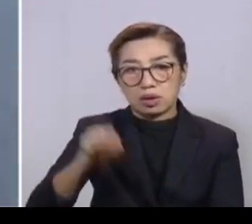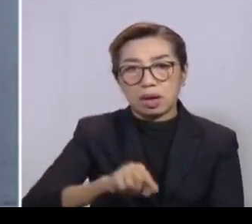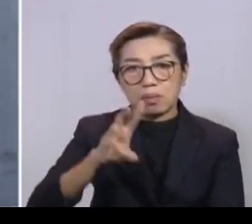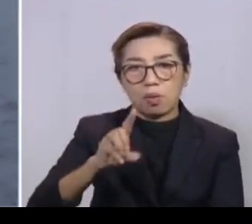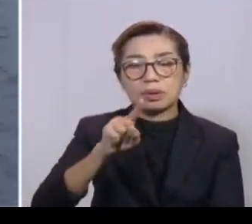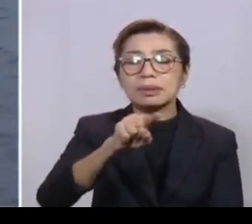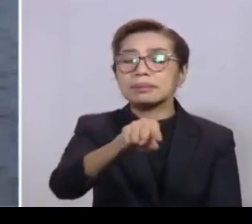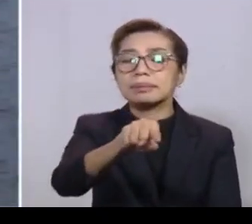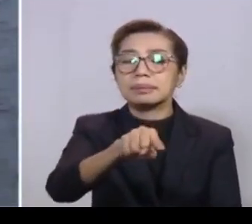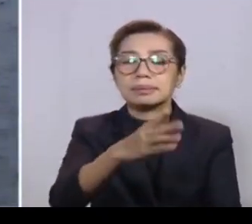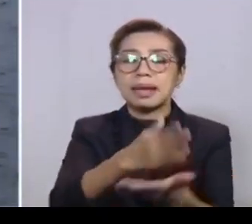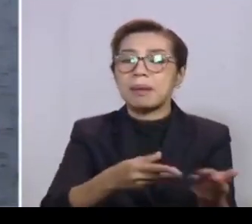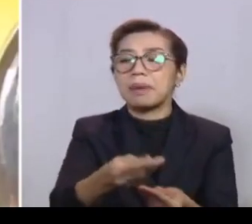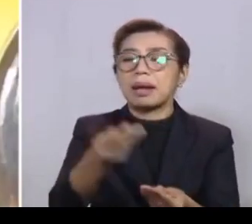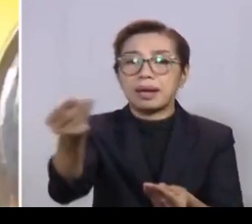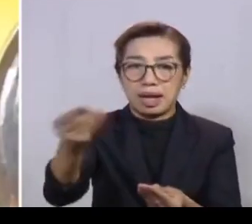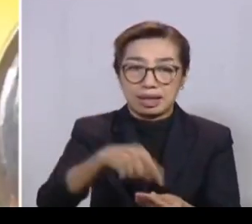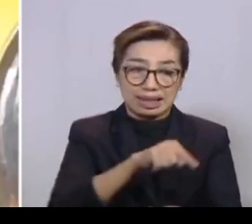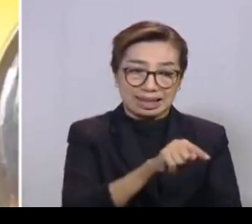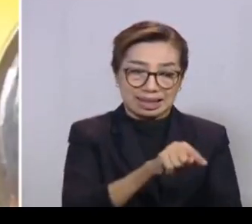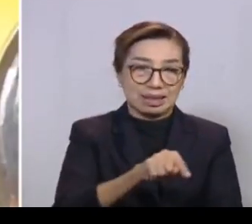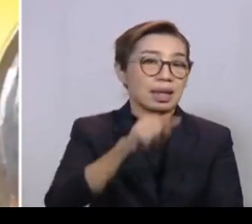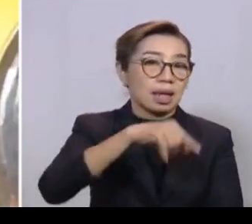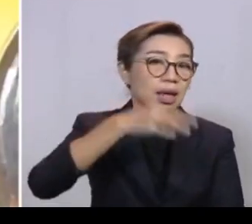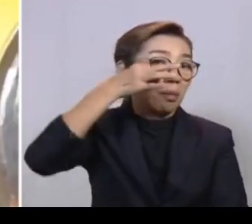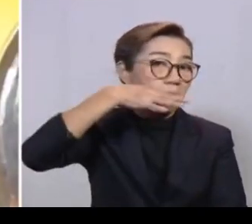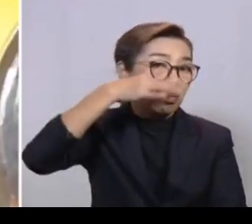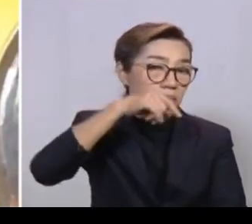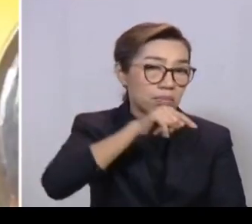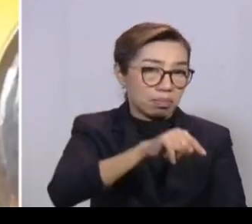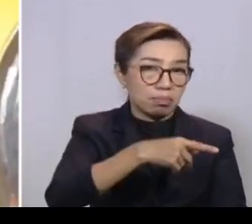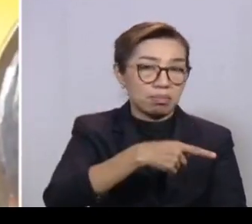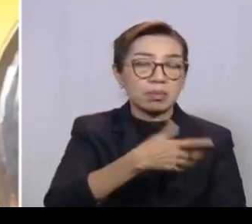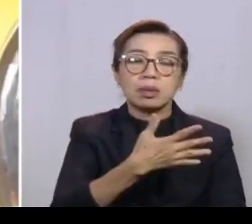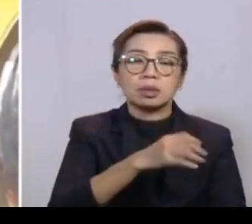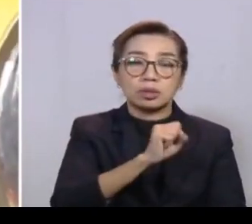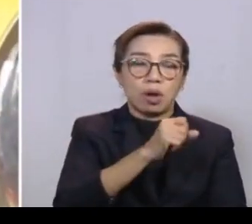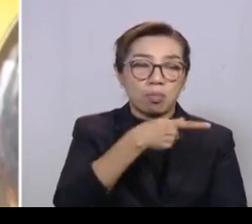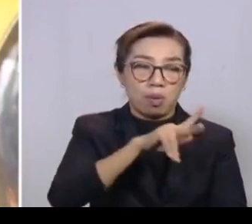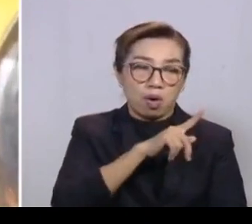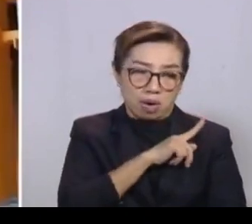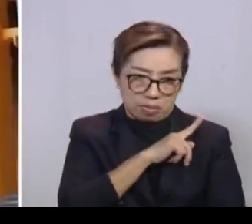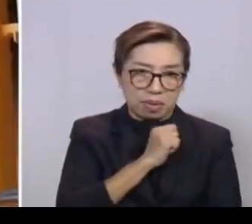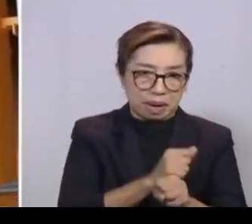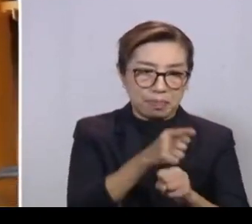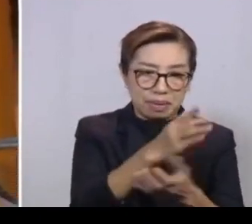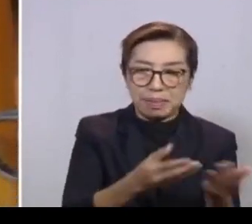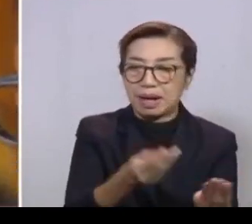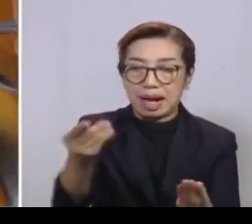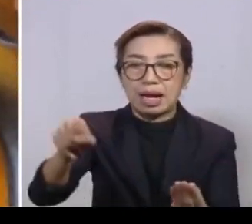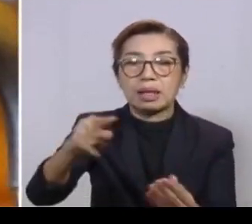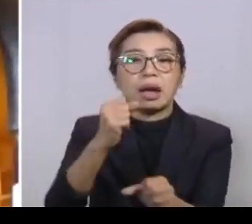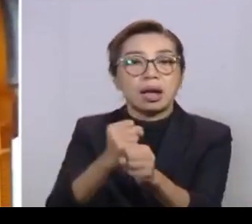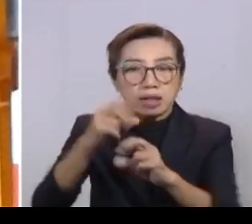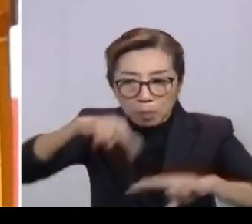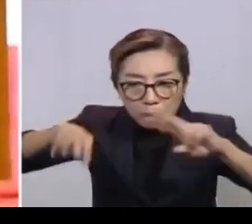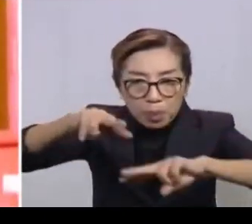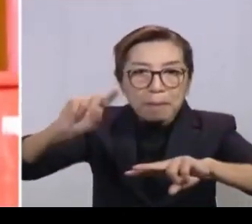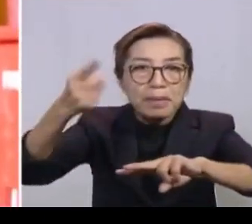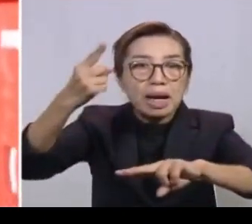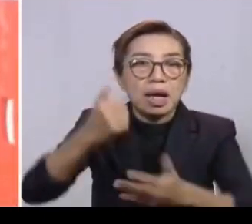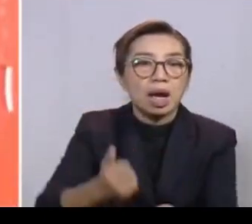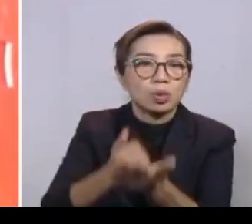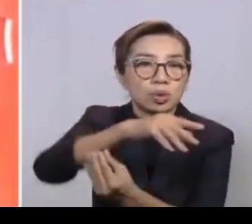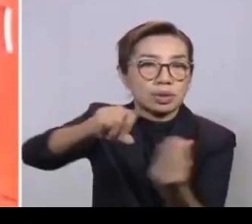ที่ปตทเป็นผู้ดำเนินการอยู่แล้วก็ทำให้สามารถพัฒนาโครงการได้รวดเร็วเป็นแหล่งพลังงานในการพัฒนาเศรษฐกิจ